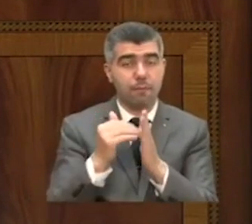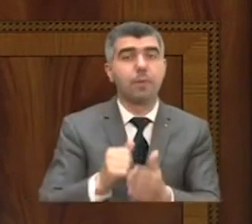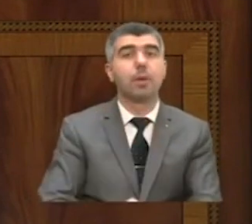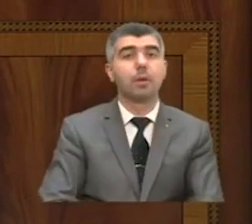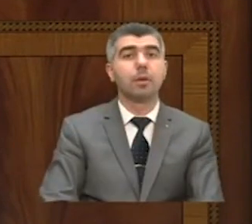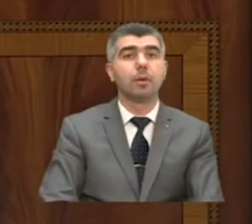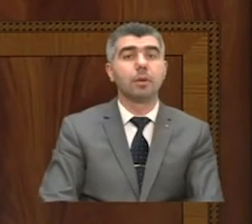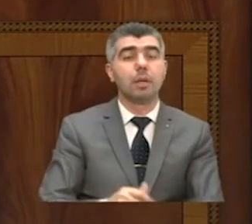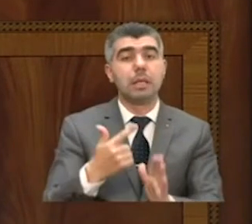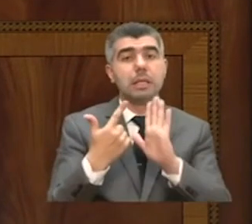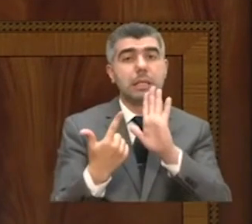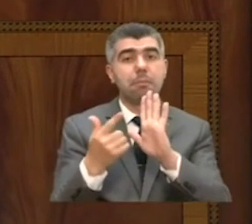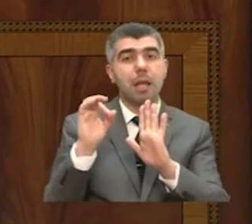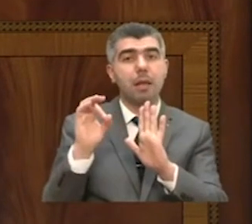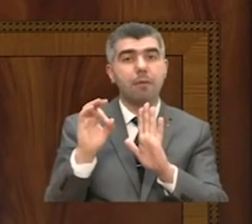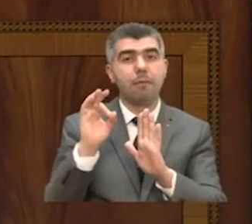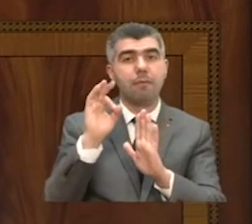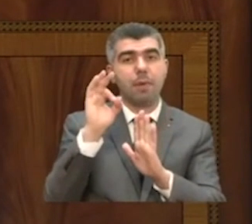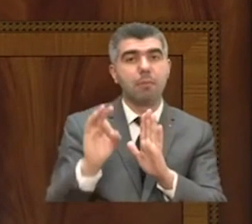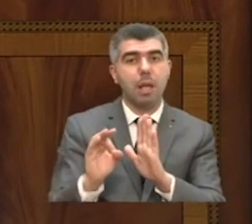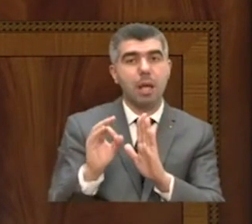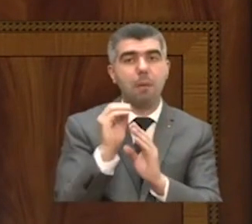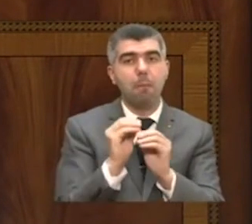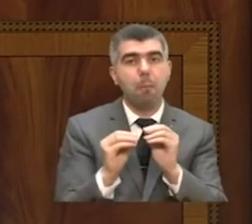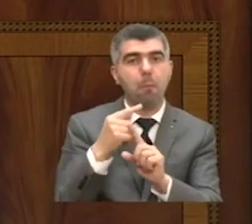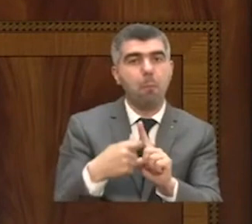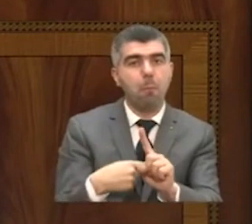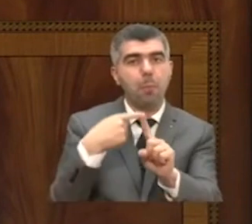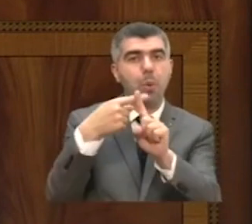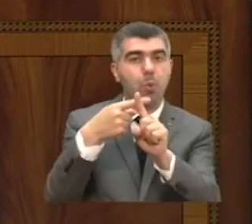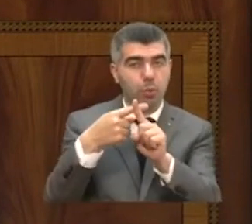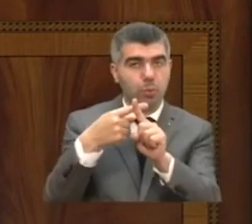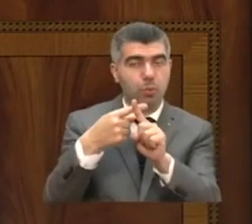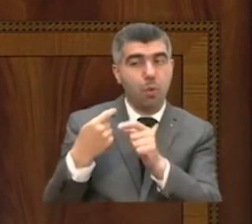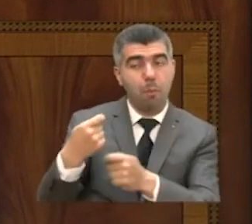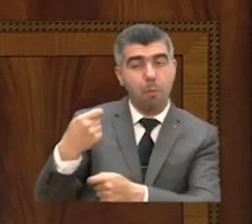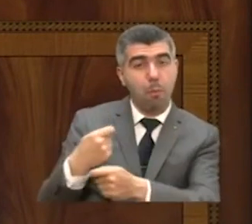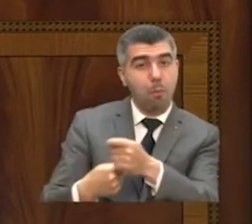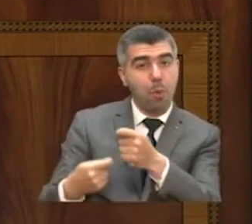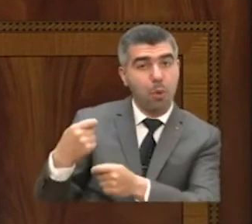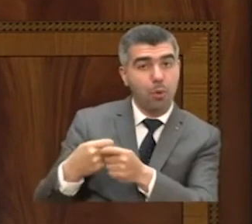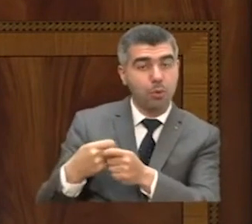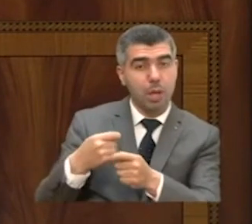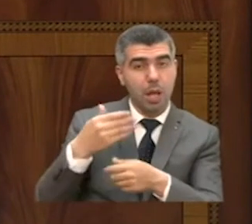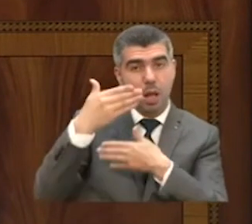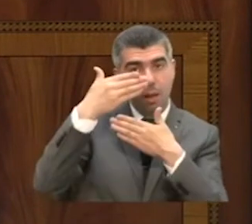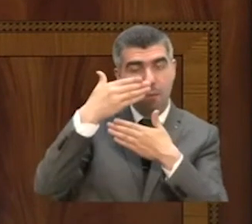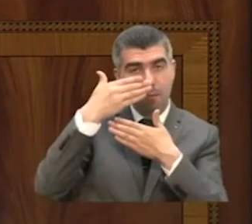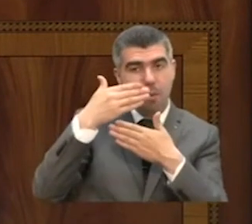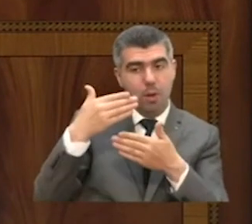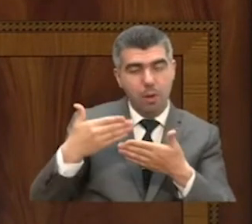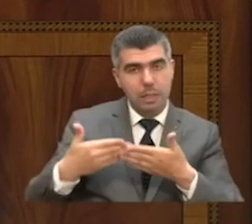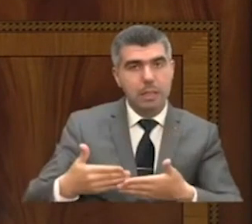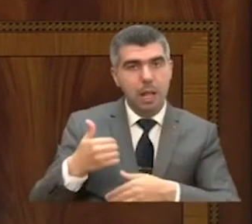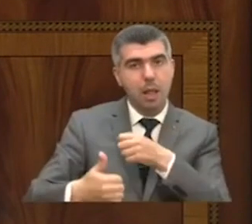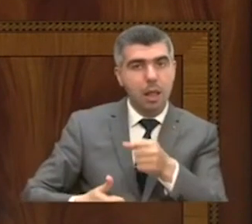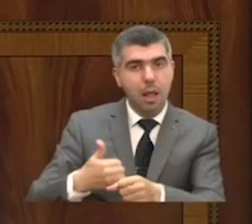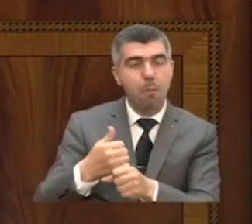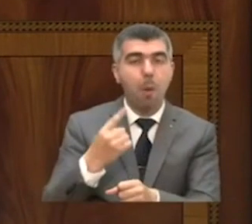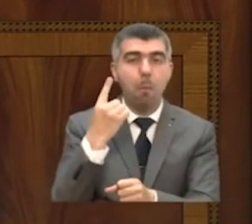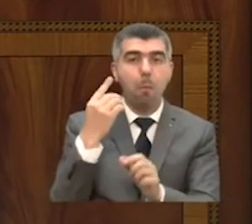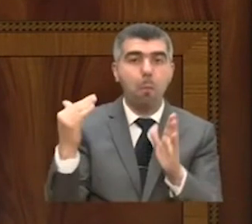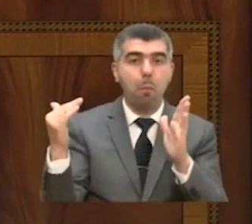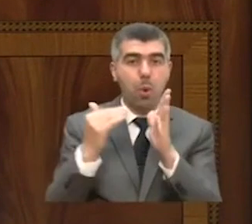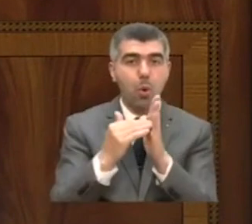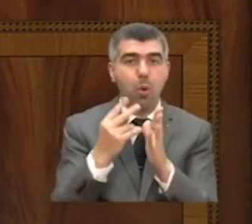الموسم الماضي. ومن المبيعات المهمة اللي نهزت هذه السنة تقريبا بعنا 1,200,000 هكتار، فمن